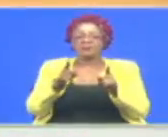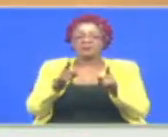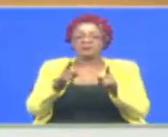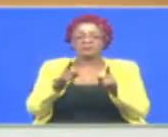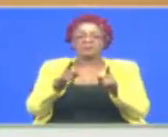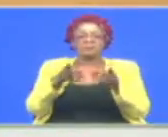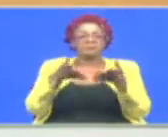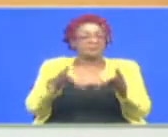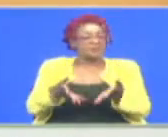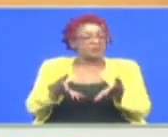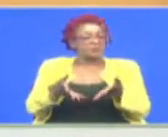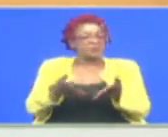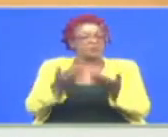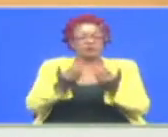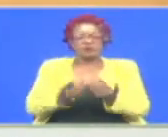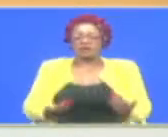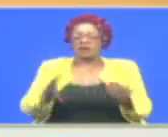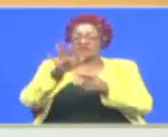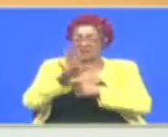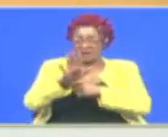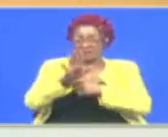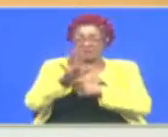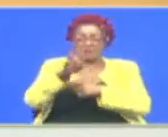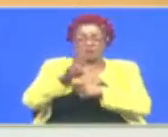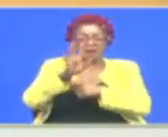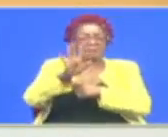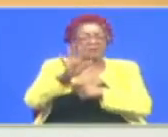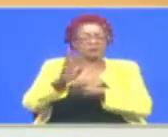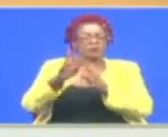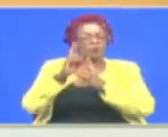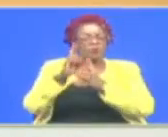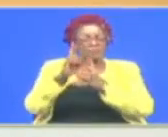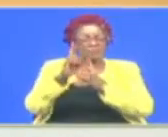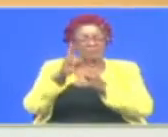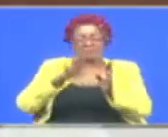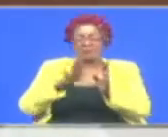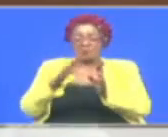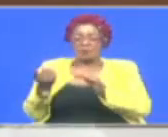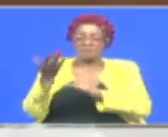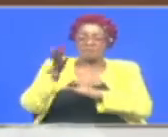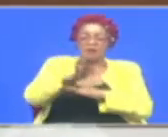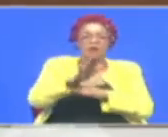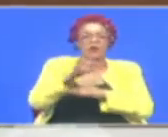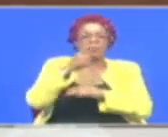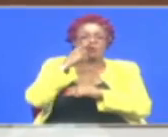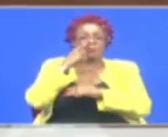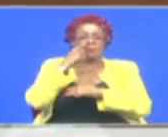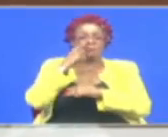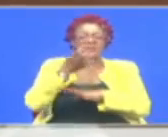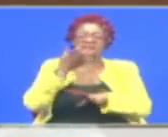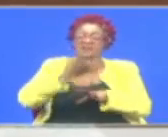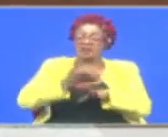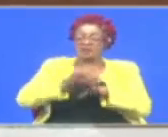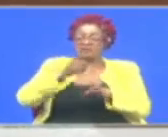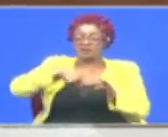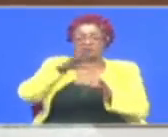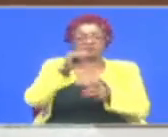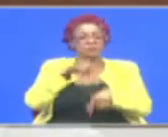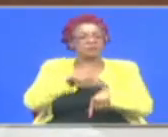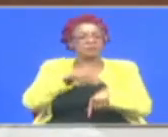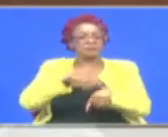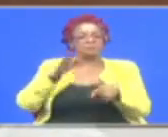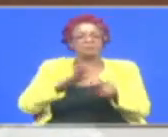Kwa sasa watoto watano wa Veronica wanaweka tumaini mama atarudi nyumbani. Kwa very hard kwetu since mama aende,